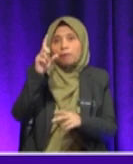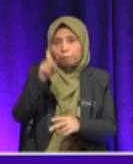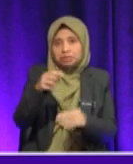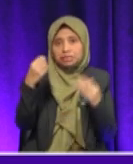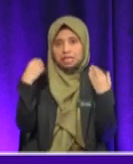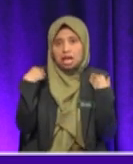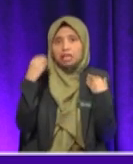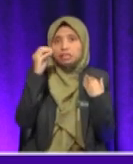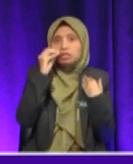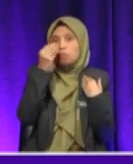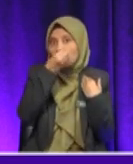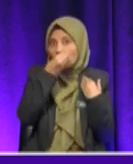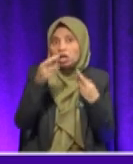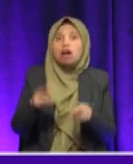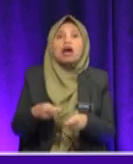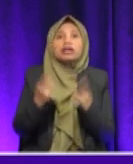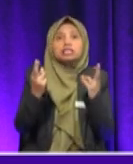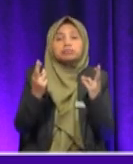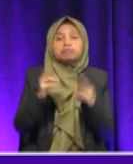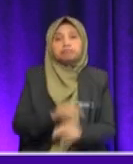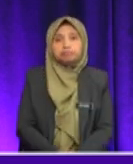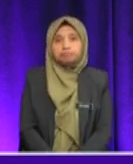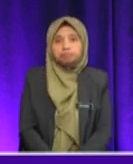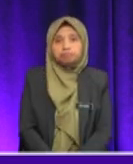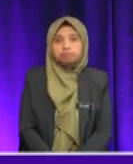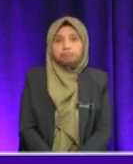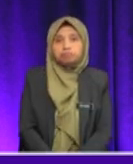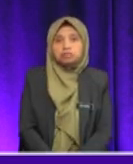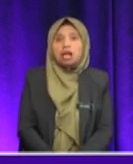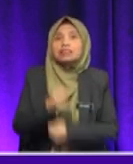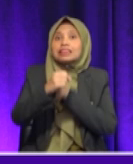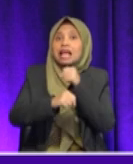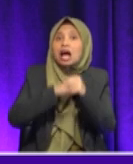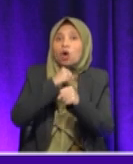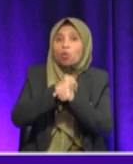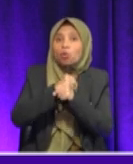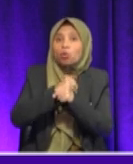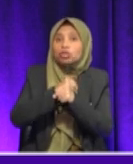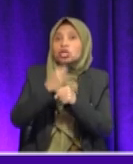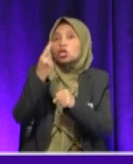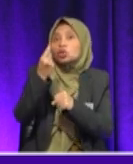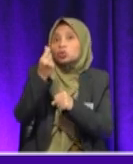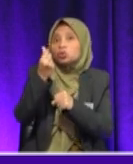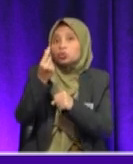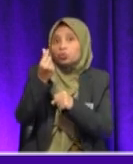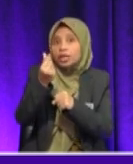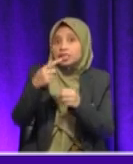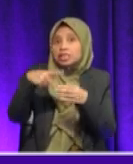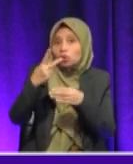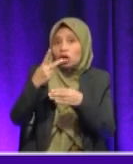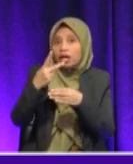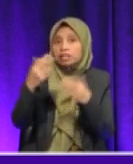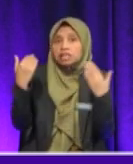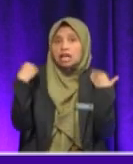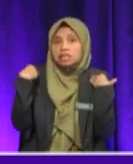terletak ada bunga itu duit sini negara lain oke dan seterusnya tahun duit dikeluarkan kalau kita beli Tengoklah ada tahun